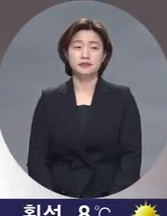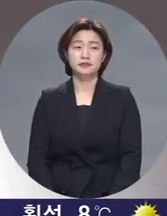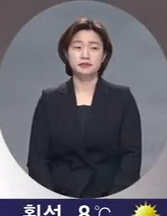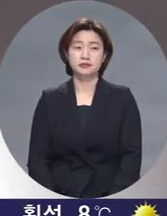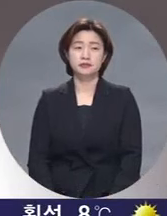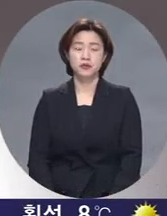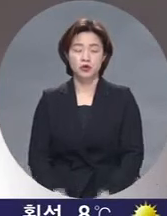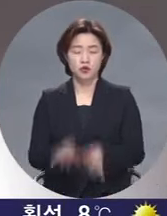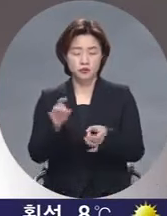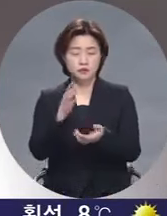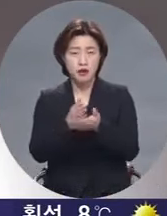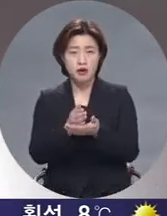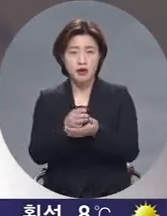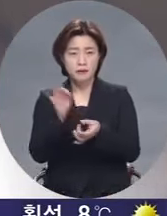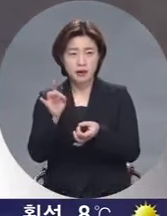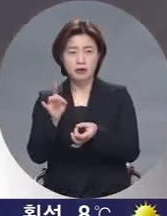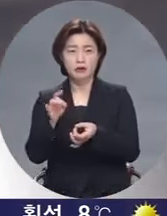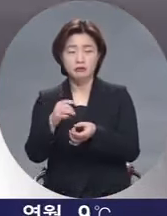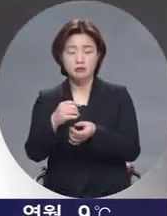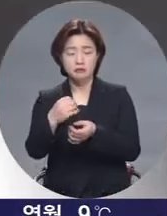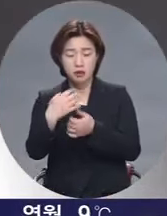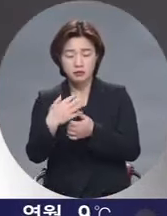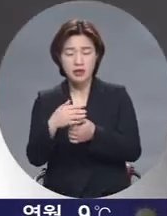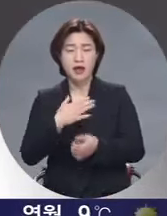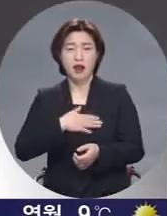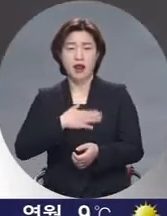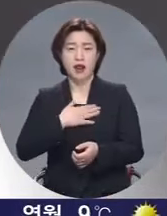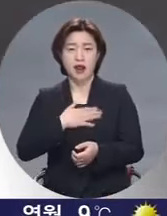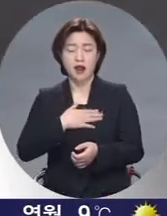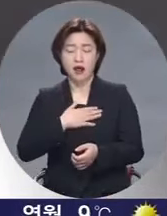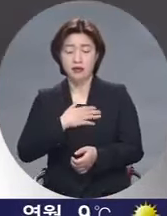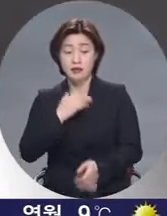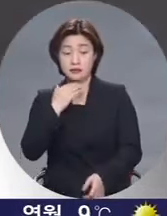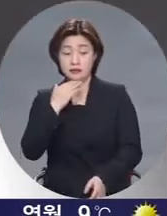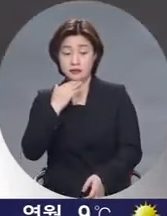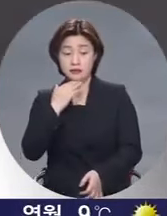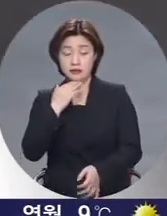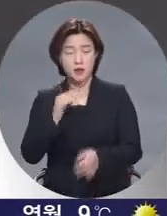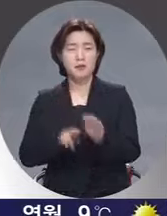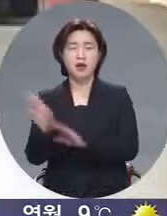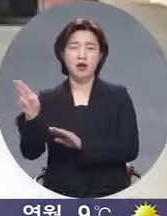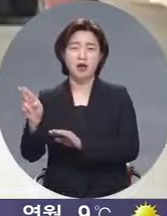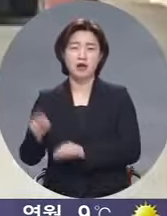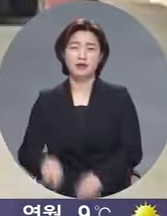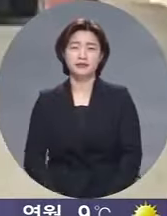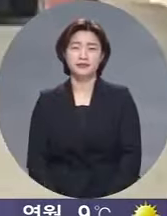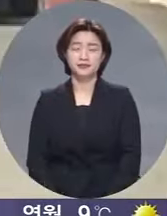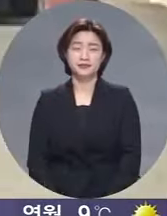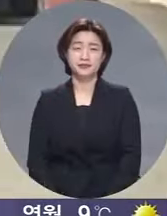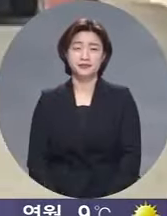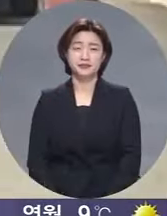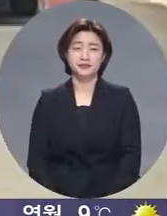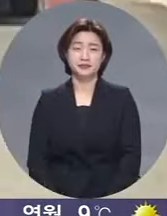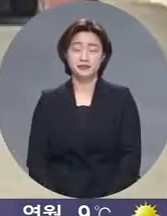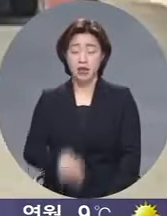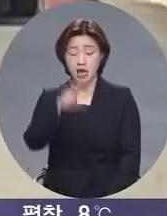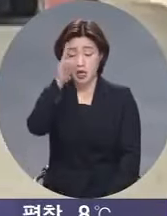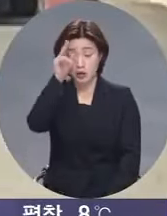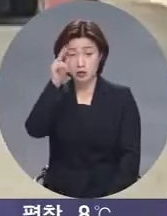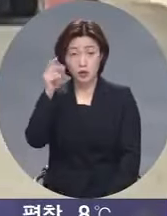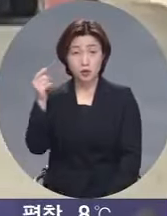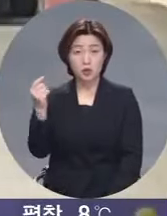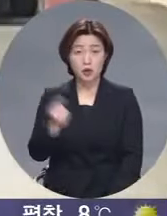꼼짝 알았다 말았다고 4, 5초 지났는데 상황이 열고선 내가 튀어나왔지. 신고를 받고 출동한